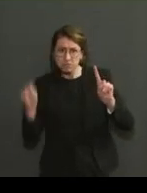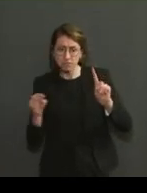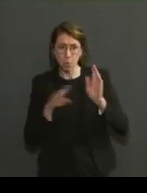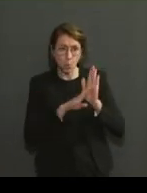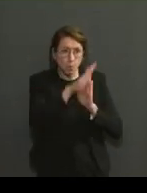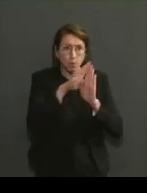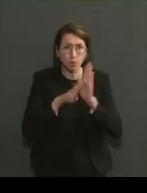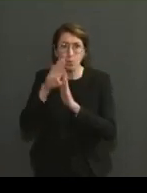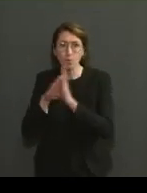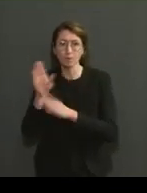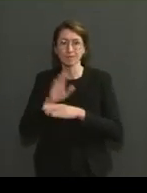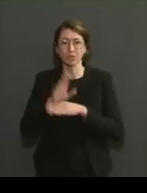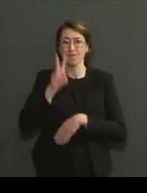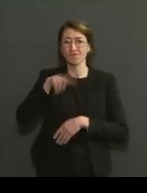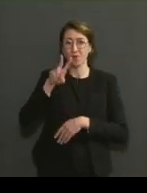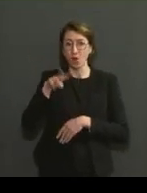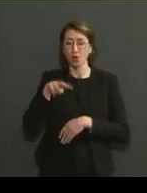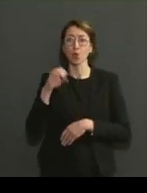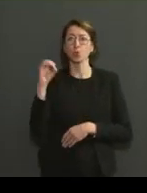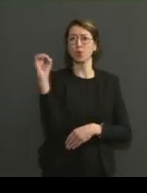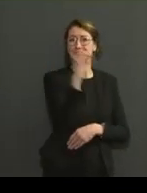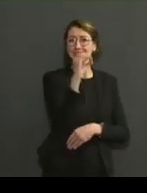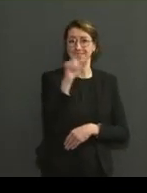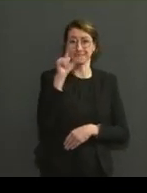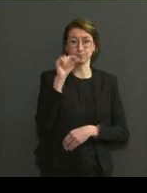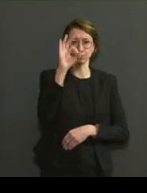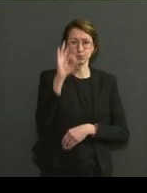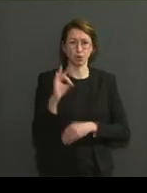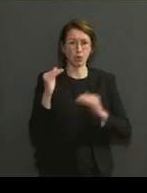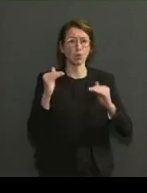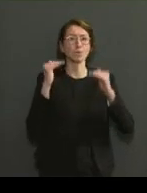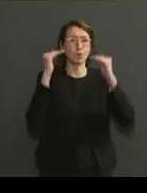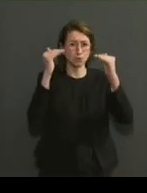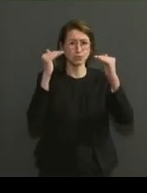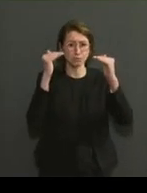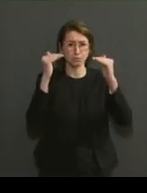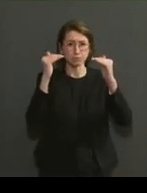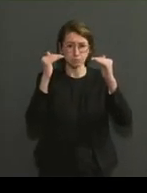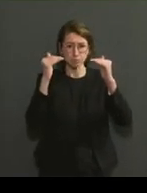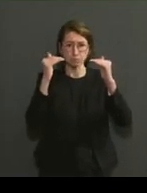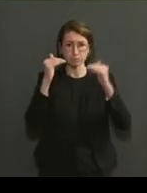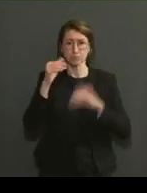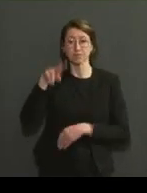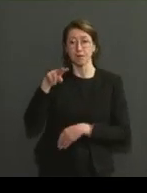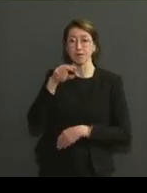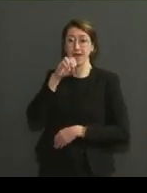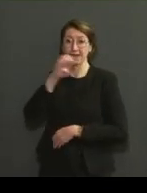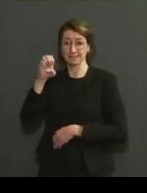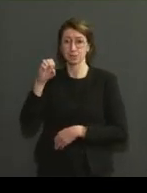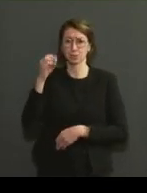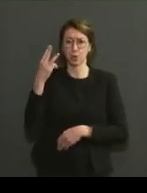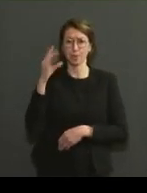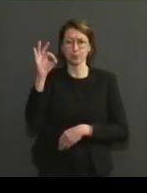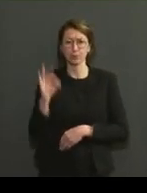Flandre occidentale, 3% en Brabant flamand et dans la province d'Anvers, 3% également dans